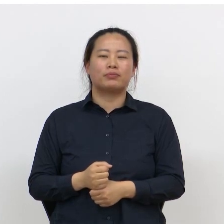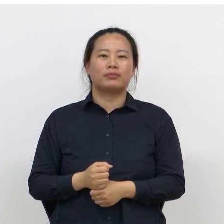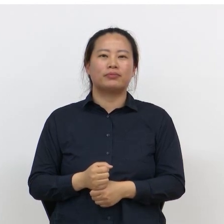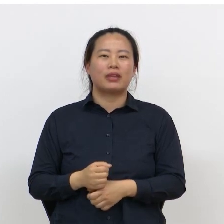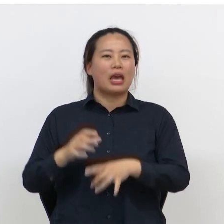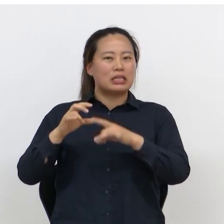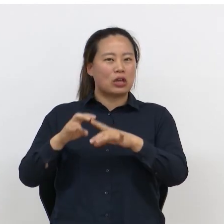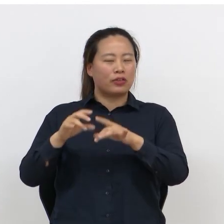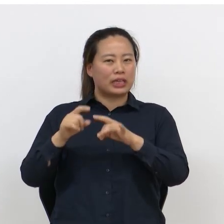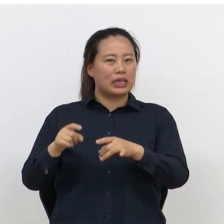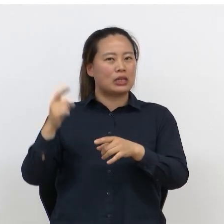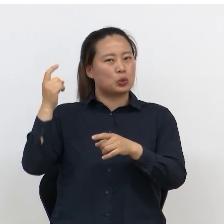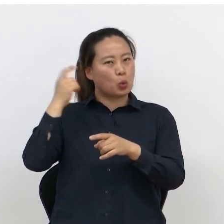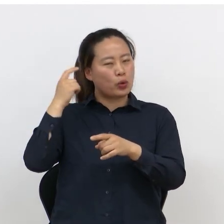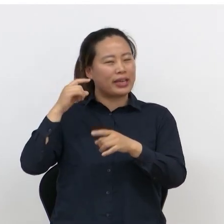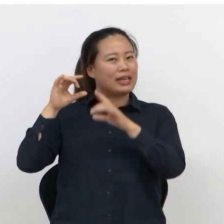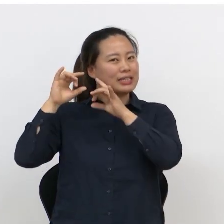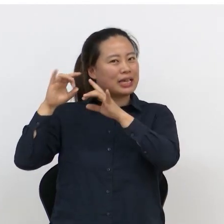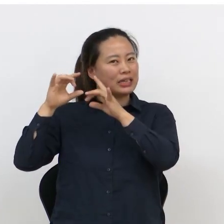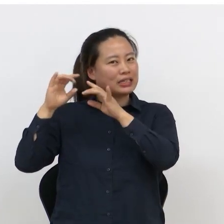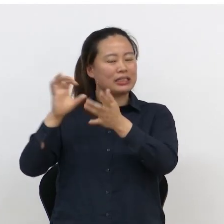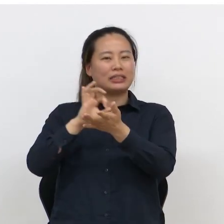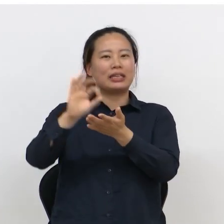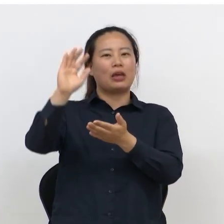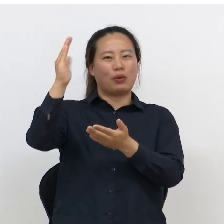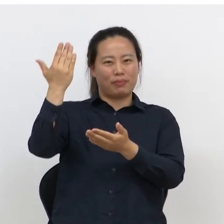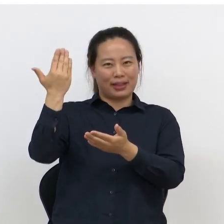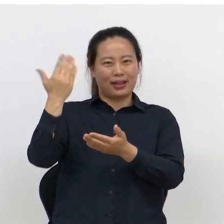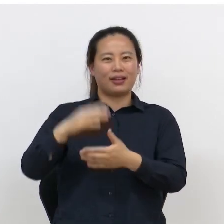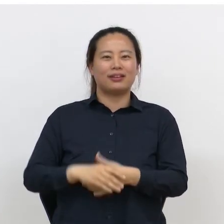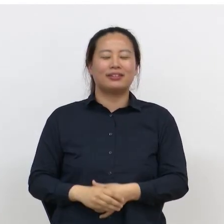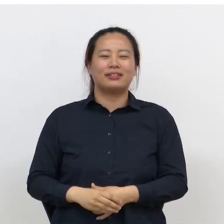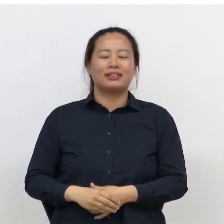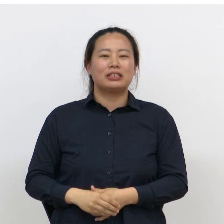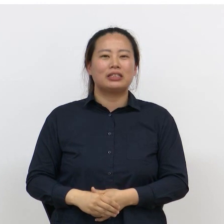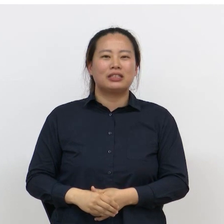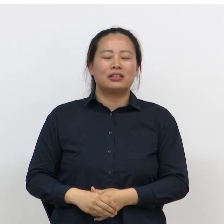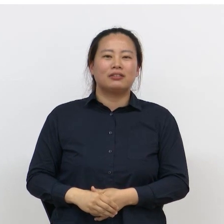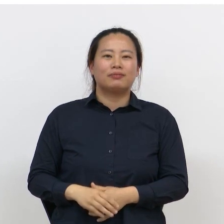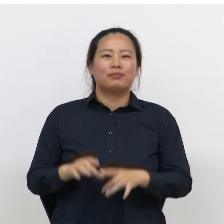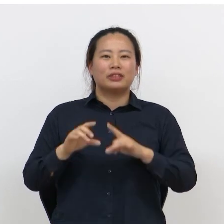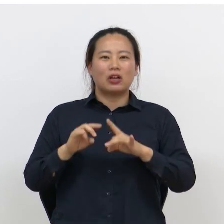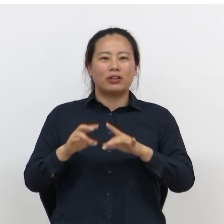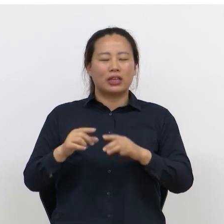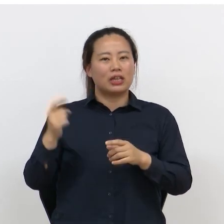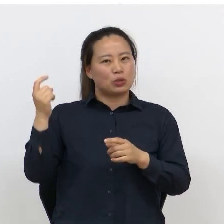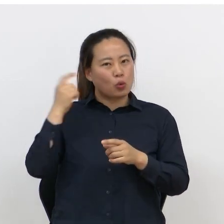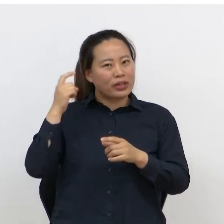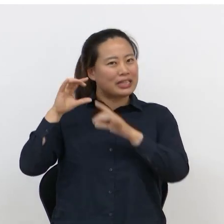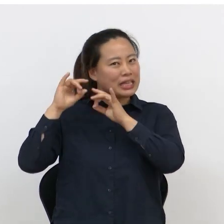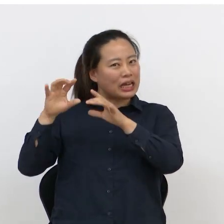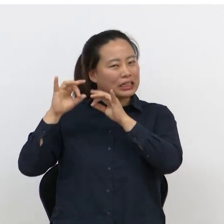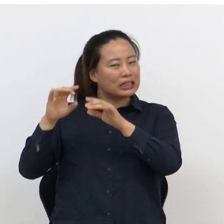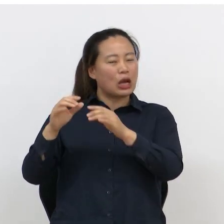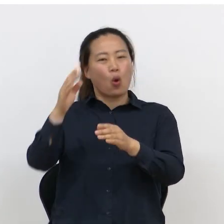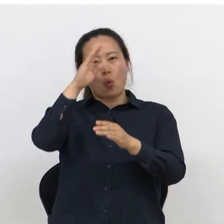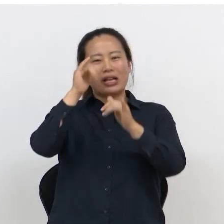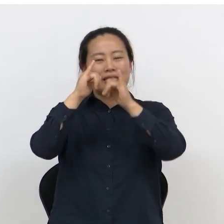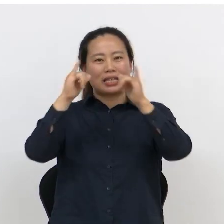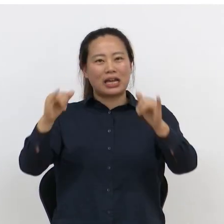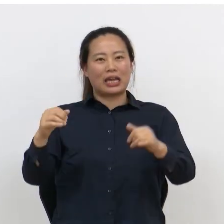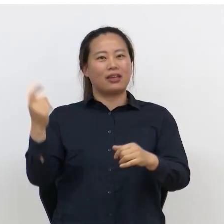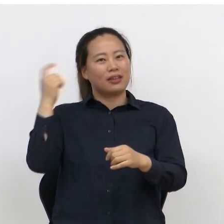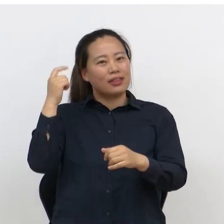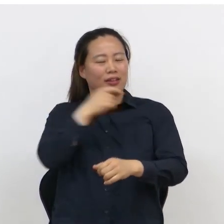전기 소리 자극 방식을 쓰게 되는 것입니다. 전기 소리 자극의 대상이 되는 환자의 청력도가